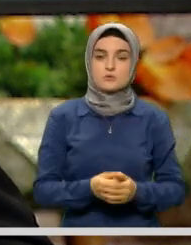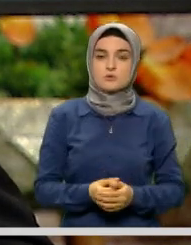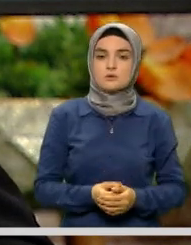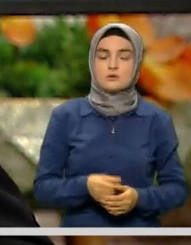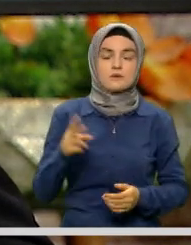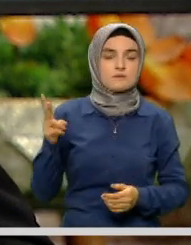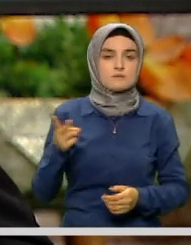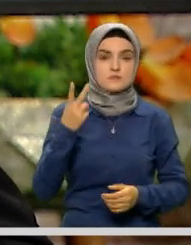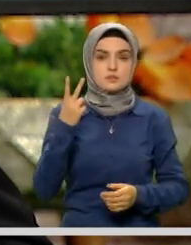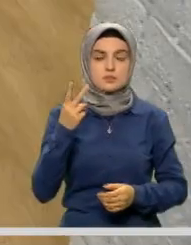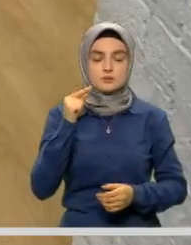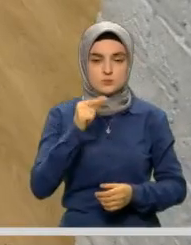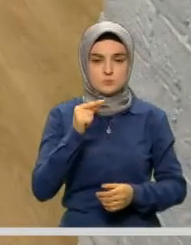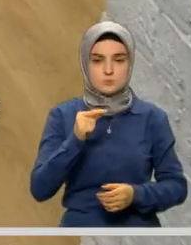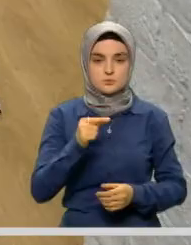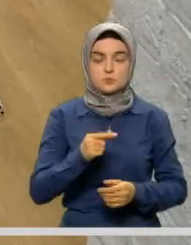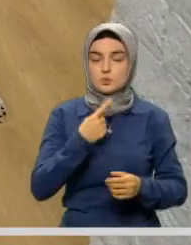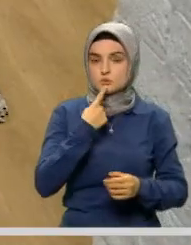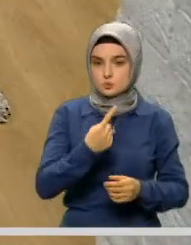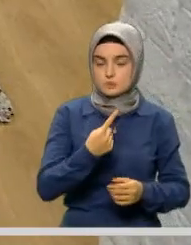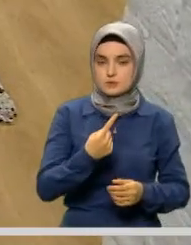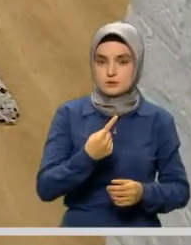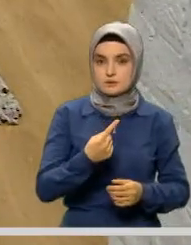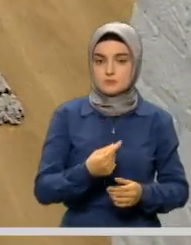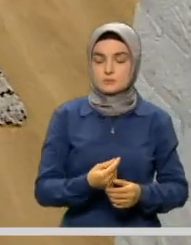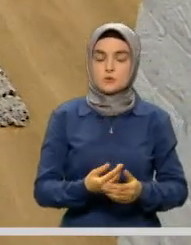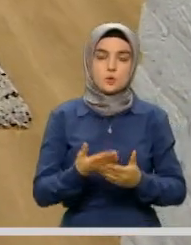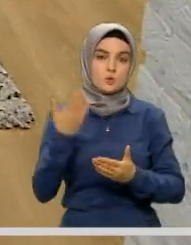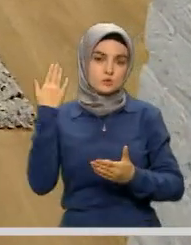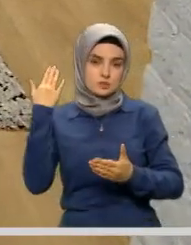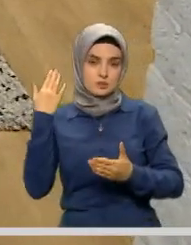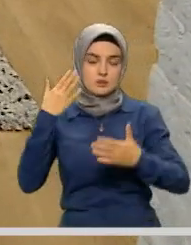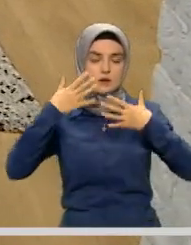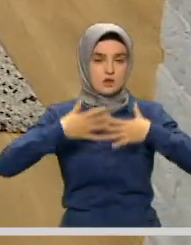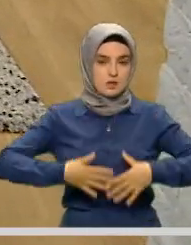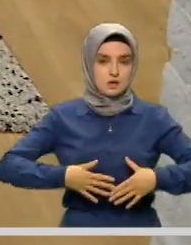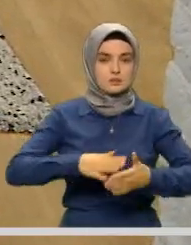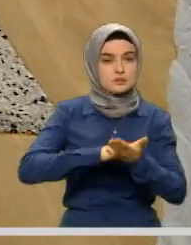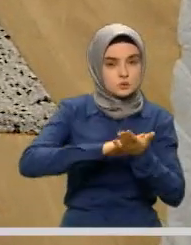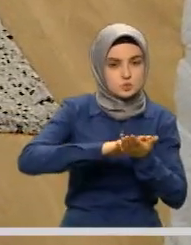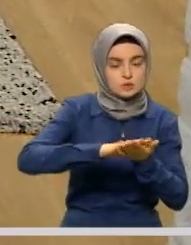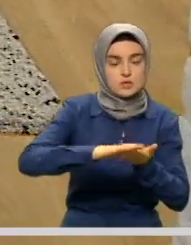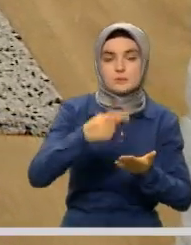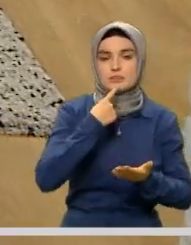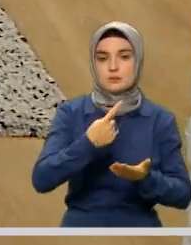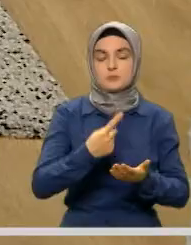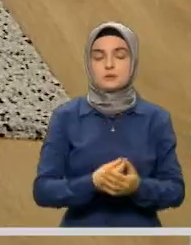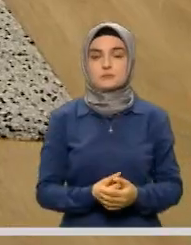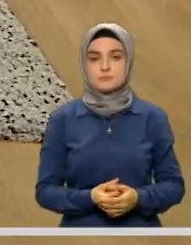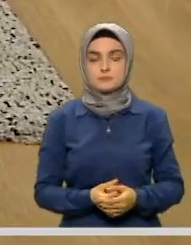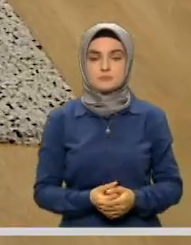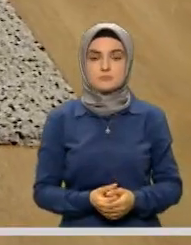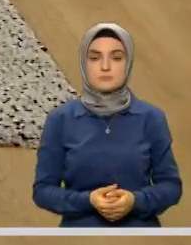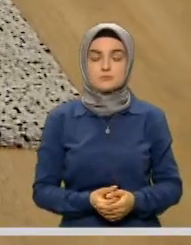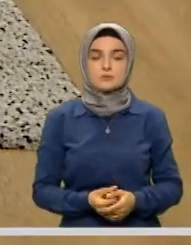çünkü rücu etme demek. Yani önceki haline dönme ve halini düzeltme, yenilemeyi ifade eder.